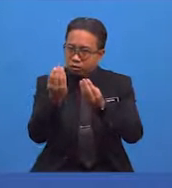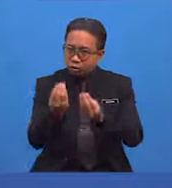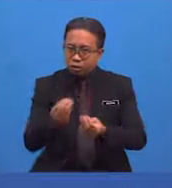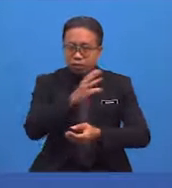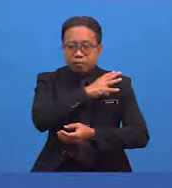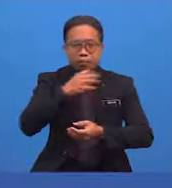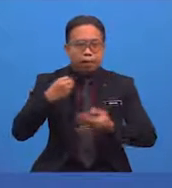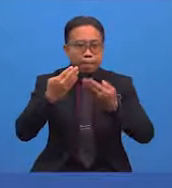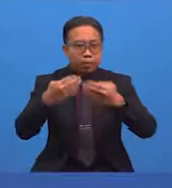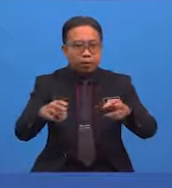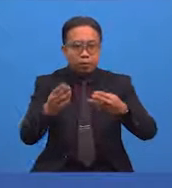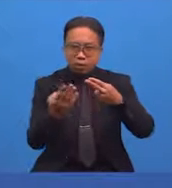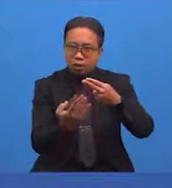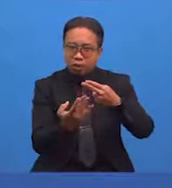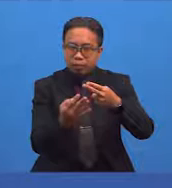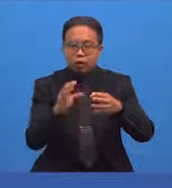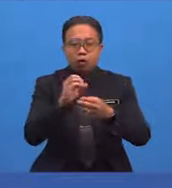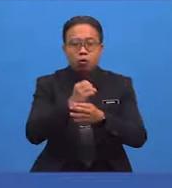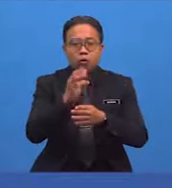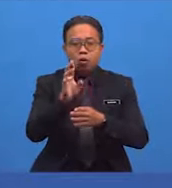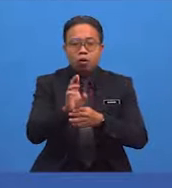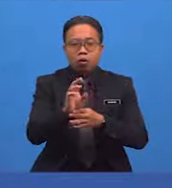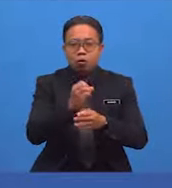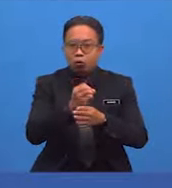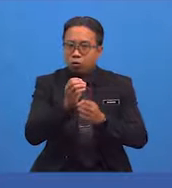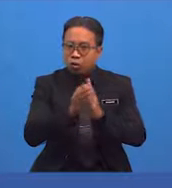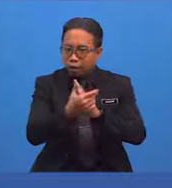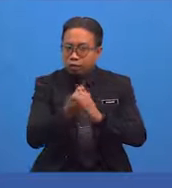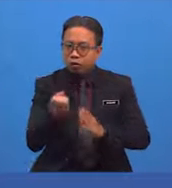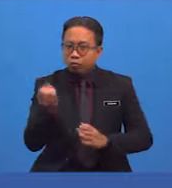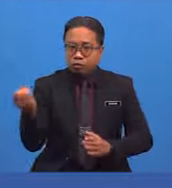dan pembebasan haba oleh objek tersebut.